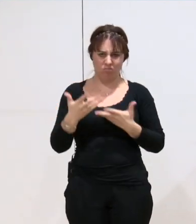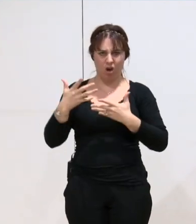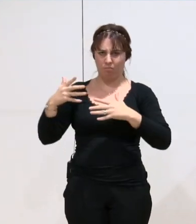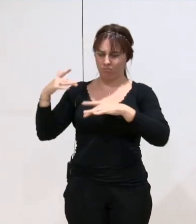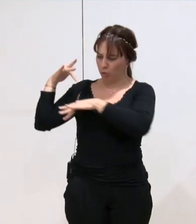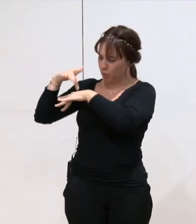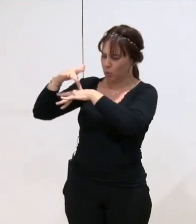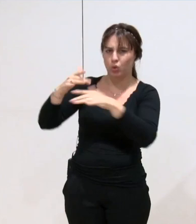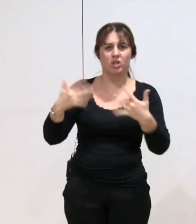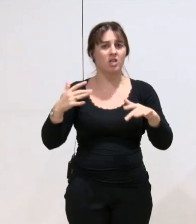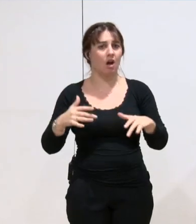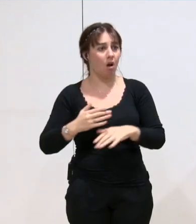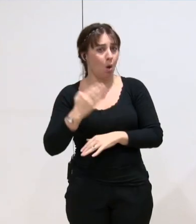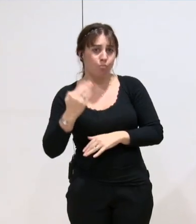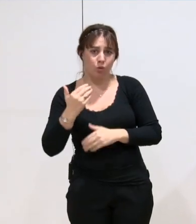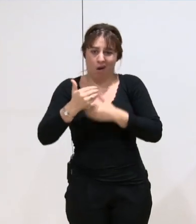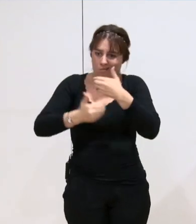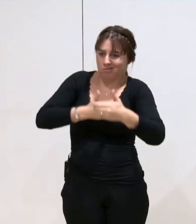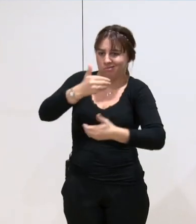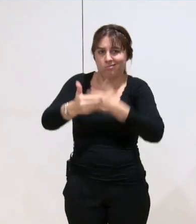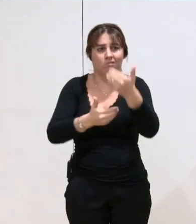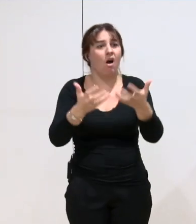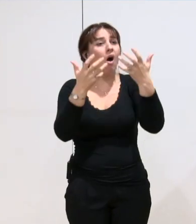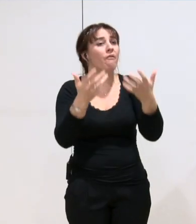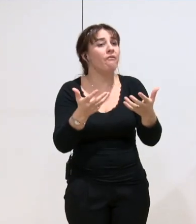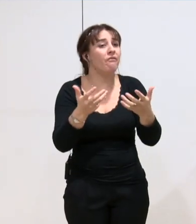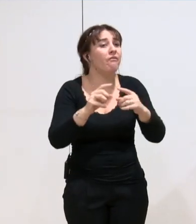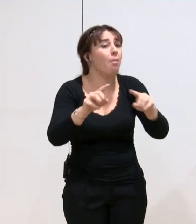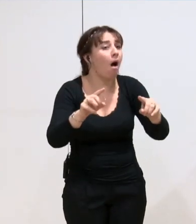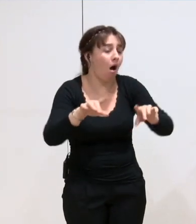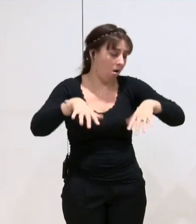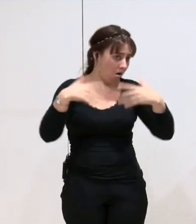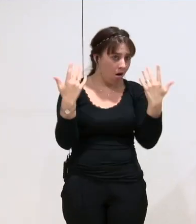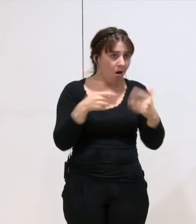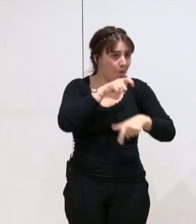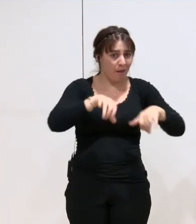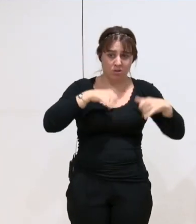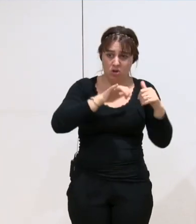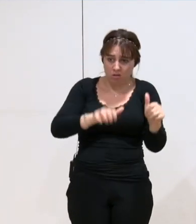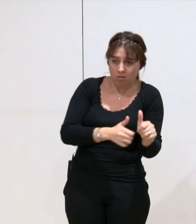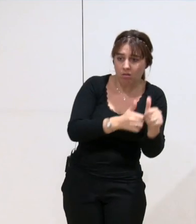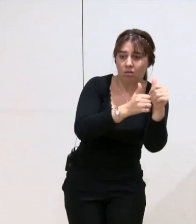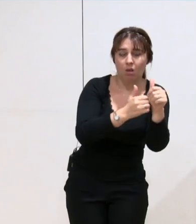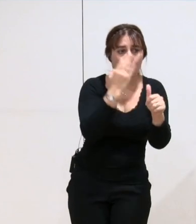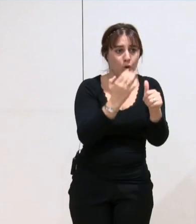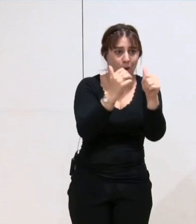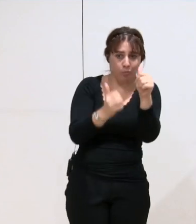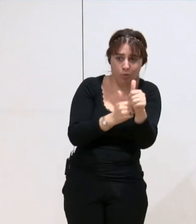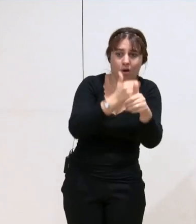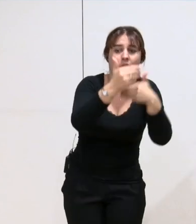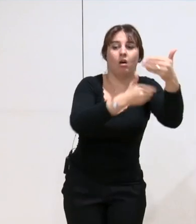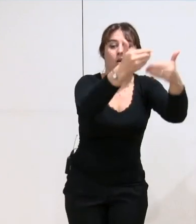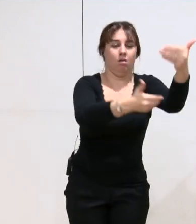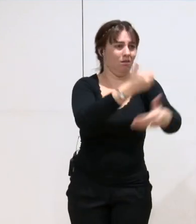et parfois, que vous le vouliez ou non, les jeunes gens ont besoin d'être accompagnés pour aller vers cette issue. Donc